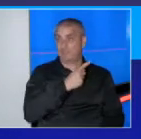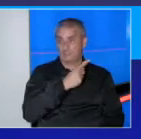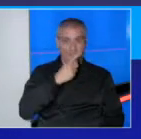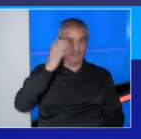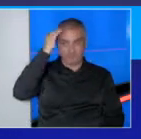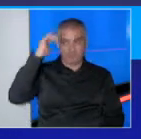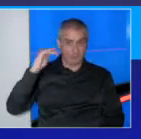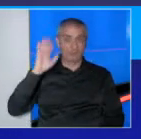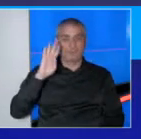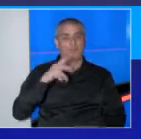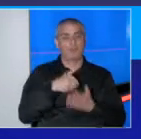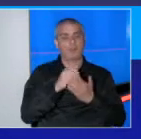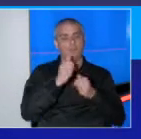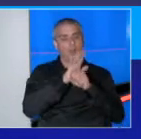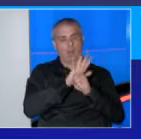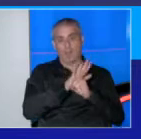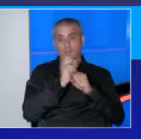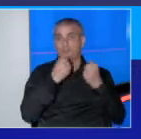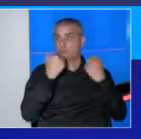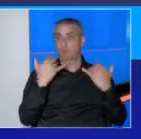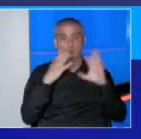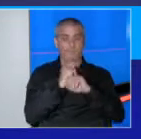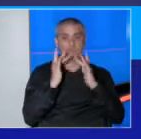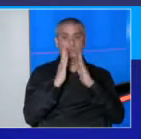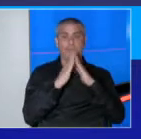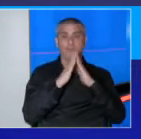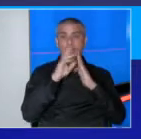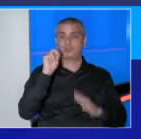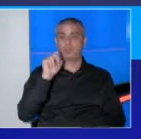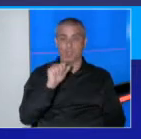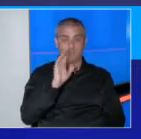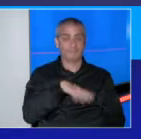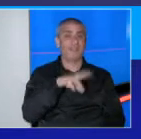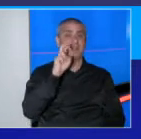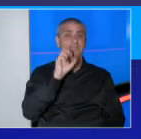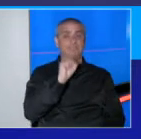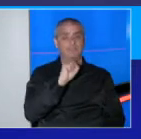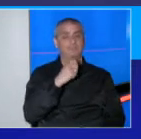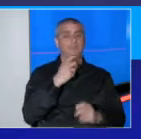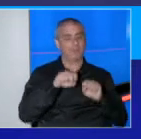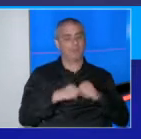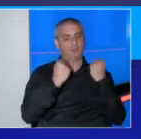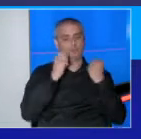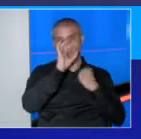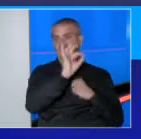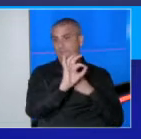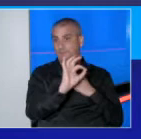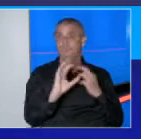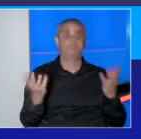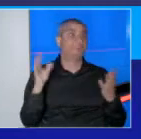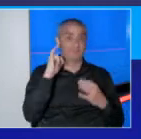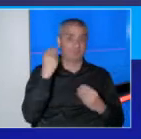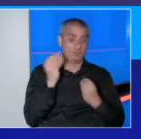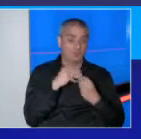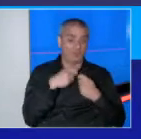סמוטריץ' ושל נתניהו זה להמשיך לפעיל לחצים. יש הפגנות גם היום בערב מול הבית של ניר אורבך ועידית סילמן, במטרה לשבור את הקו הזה. שוב, אם יהיו